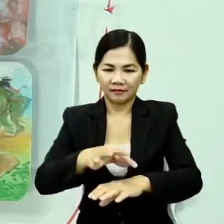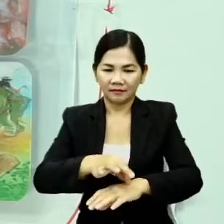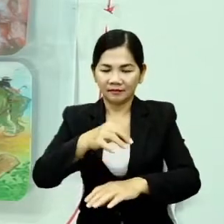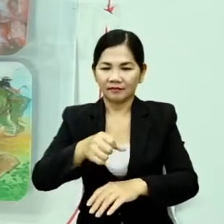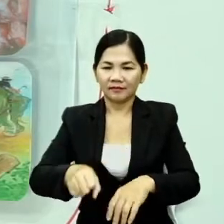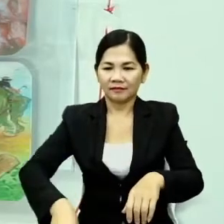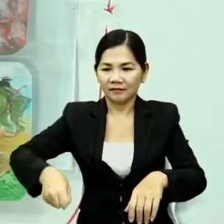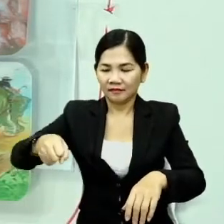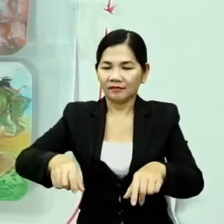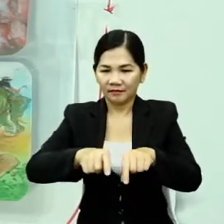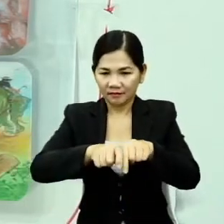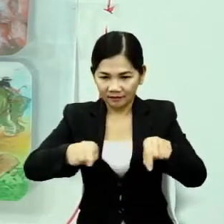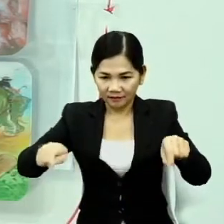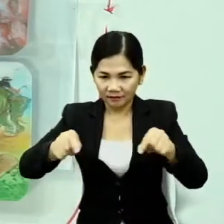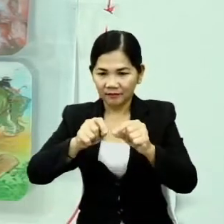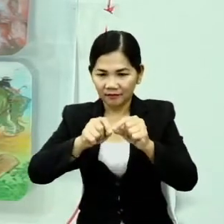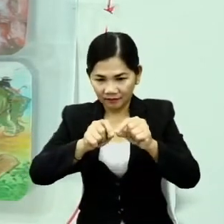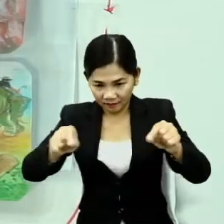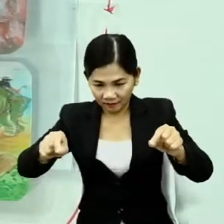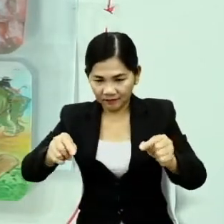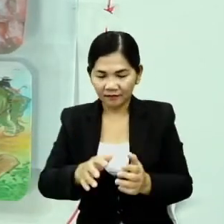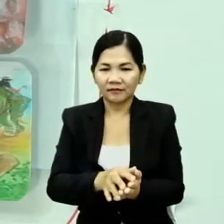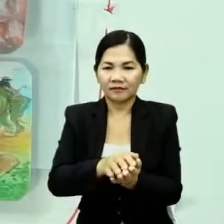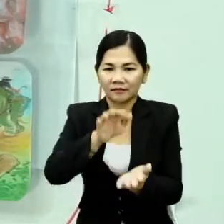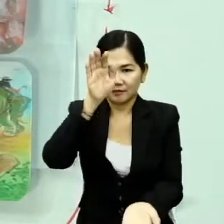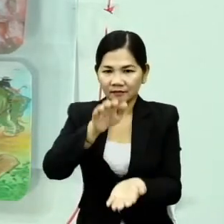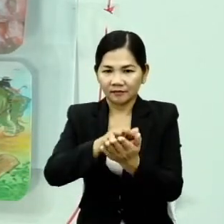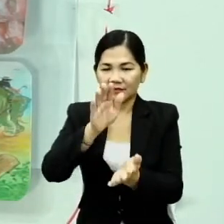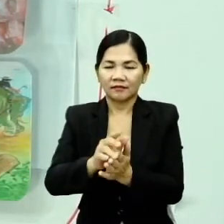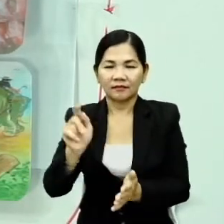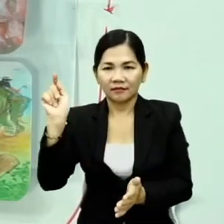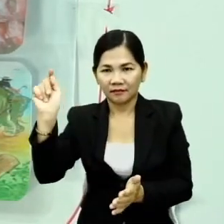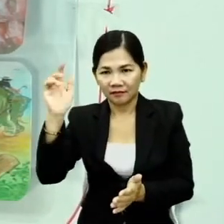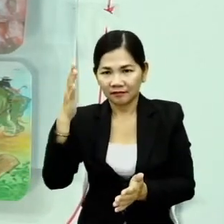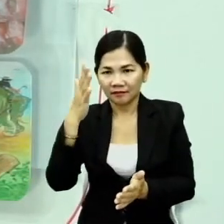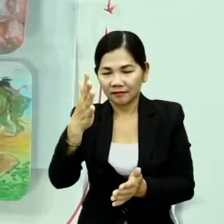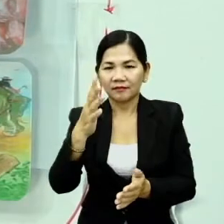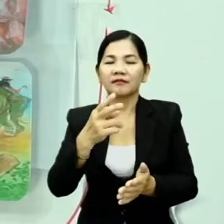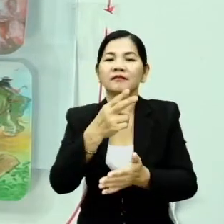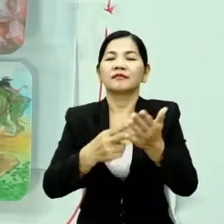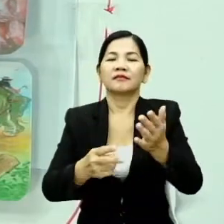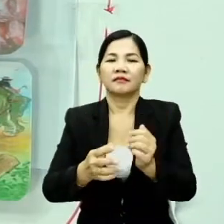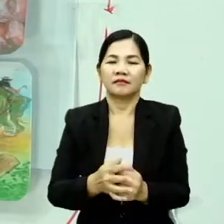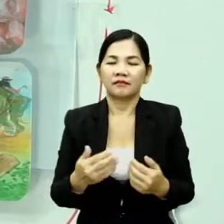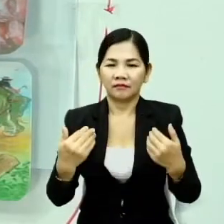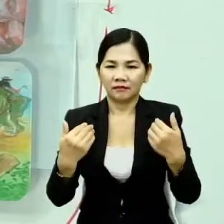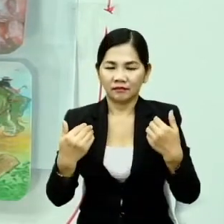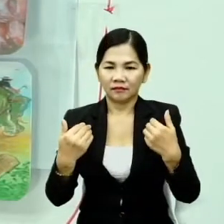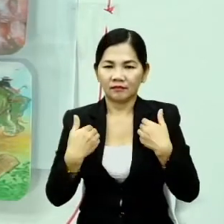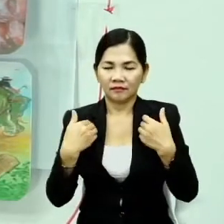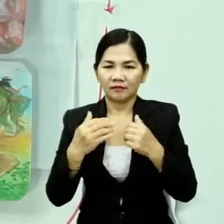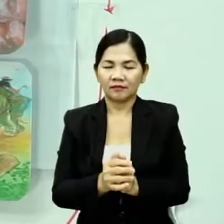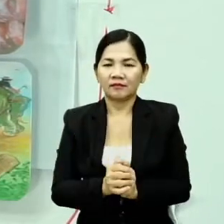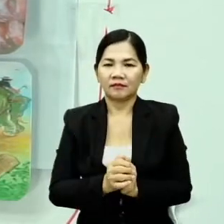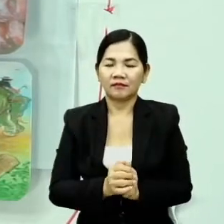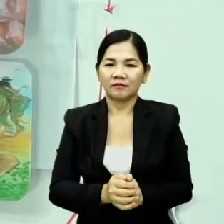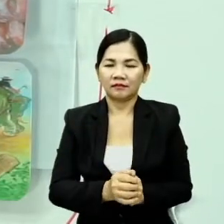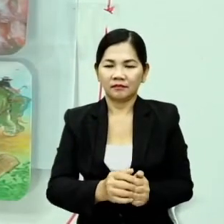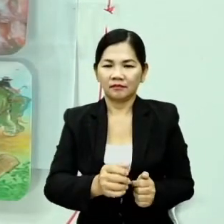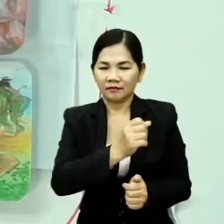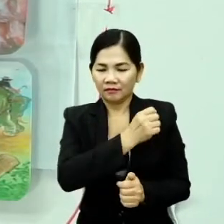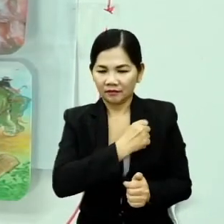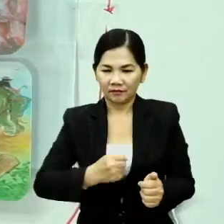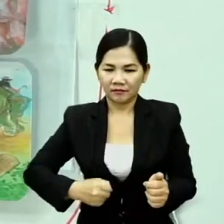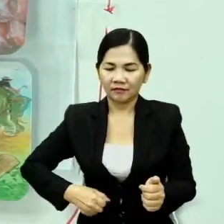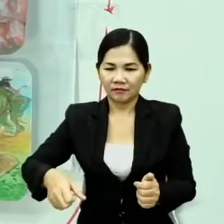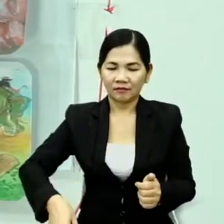thưa ẩm pí sắp bay cổ pờ cha con mơ bằng to tuyệt mơ chưa rụng ở vậy ta con cha cứ chia rốt cha cặp tạp nè con